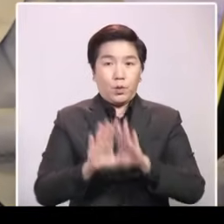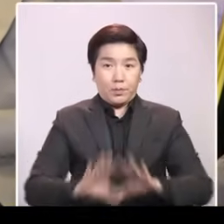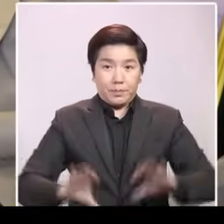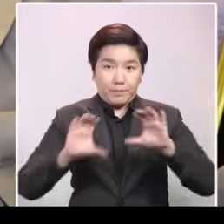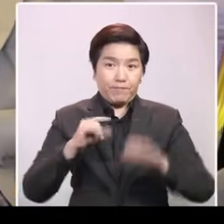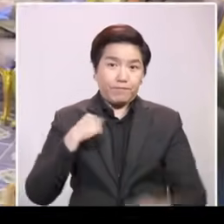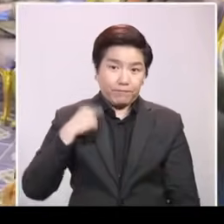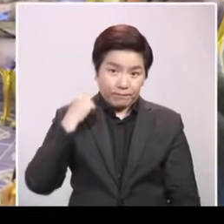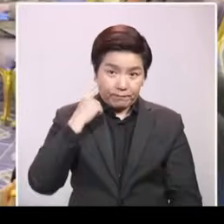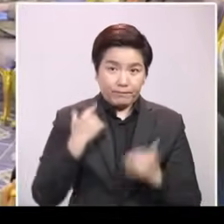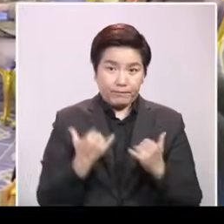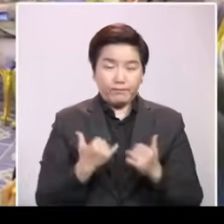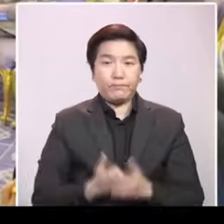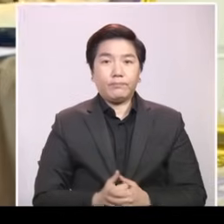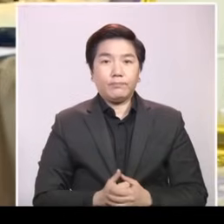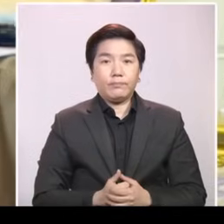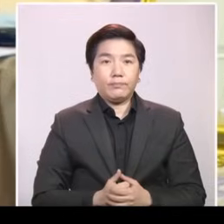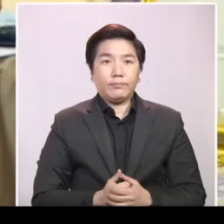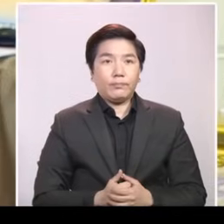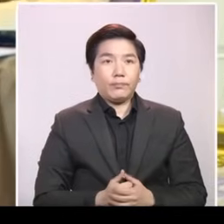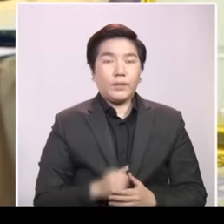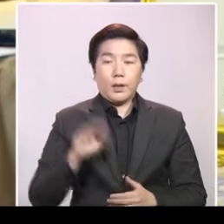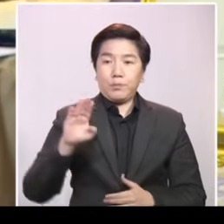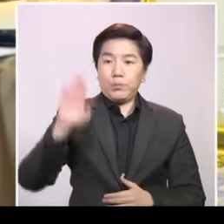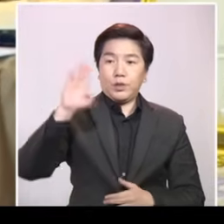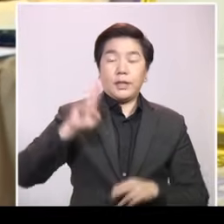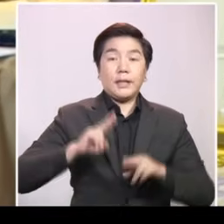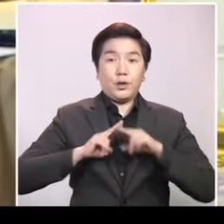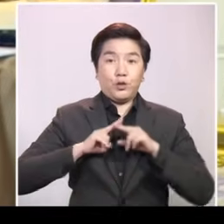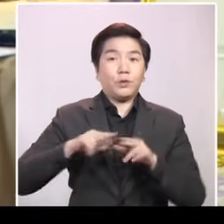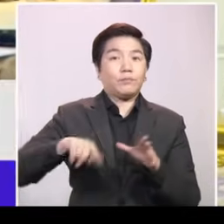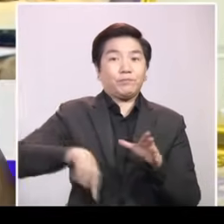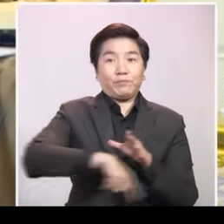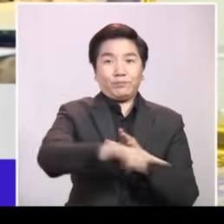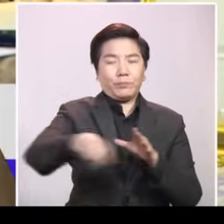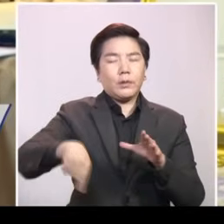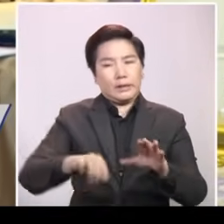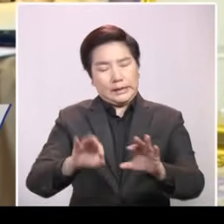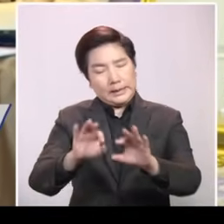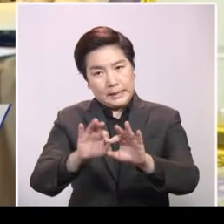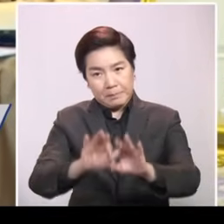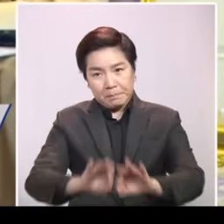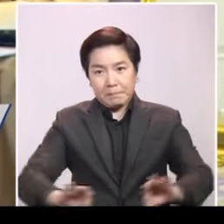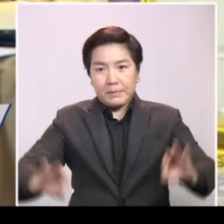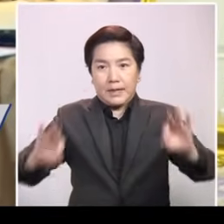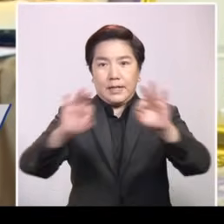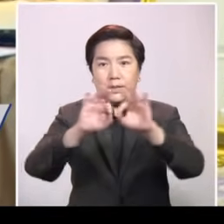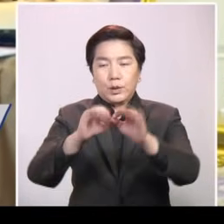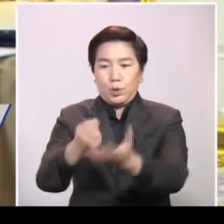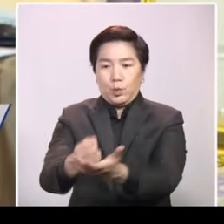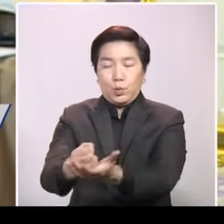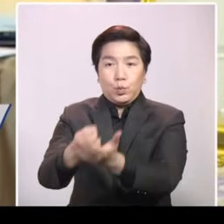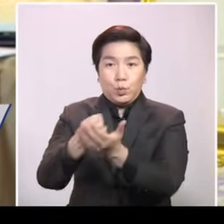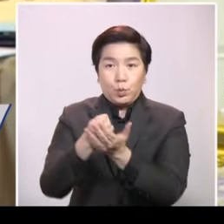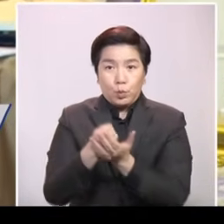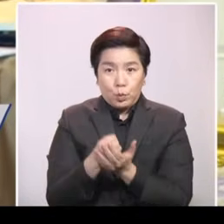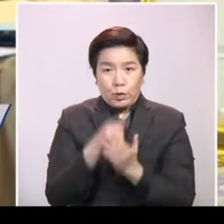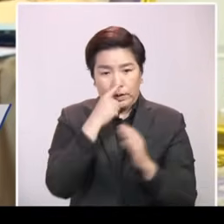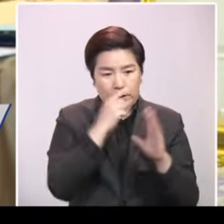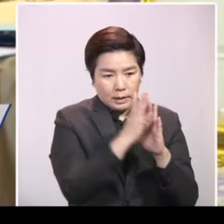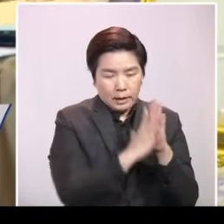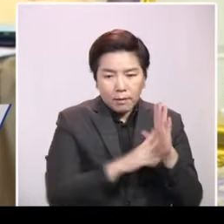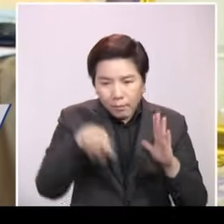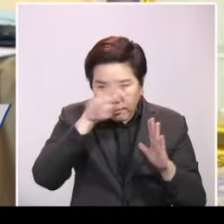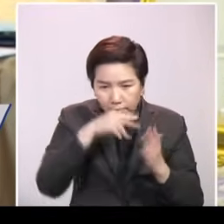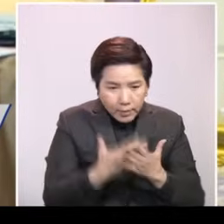ไปฟังเสียงกันครับว่าเอกชนเนี่ยคือคือภาคที่สำคัญในการช่วยทำให้ประเทศมีรายได้